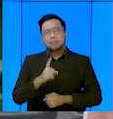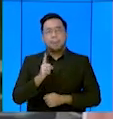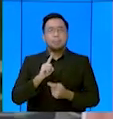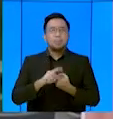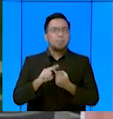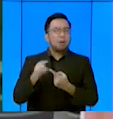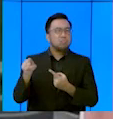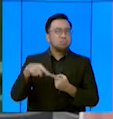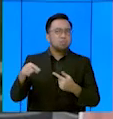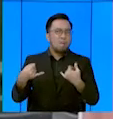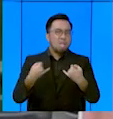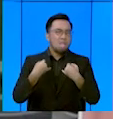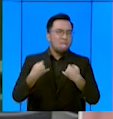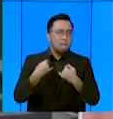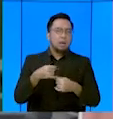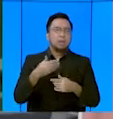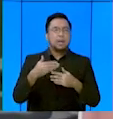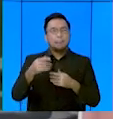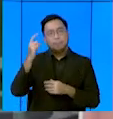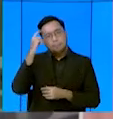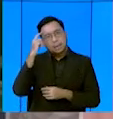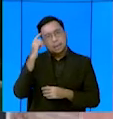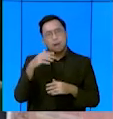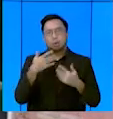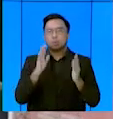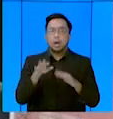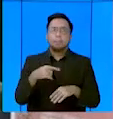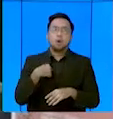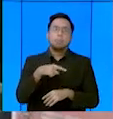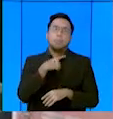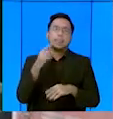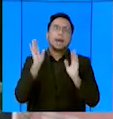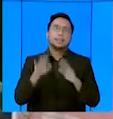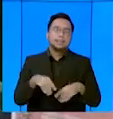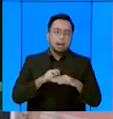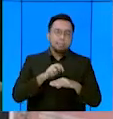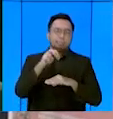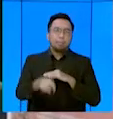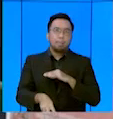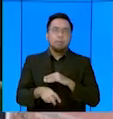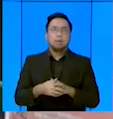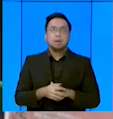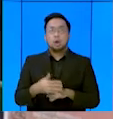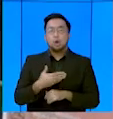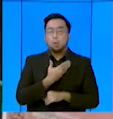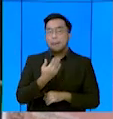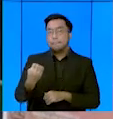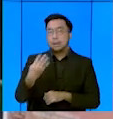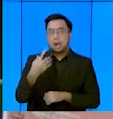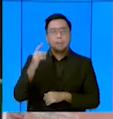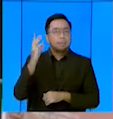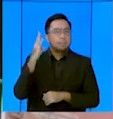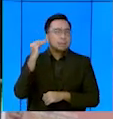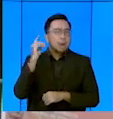sehingga memutuskan untuk mengakhiri hidupnya dengan melompat di flyover. Korban ini merasa mendengar suatu bisikan untuk